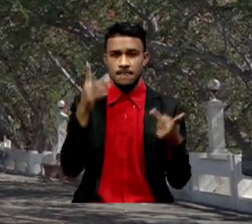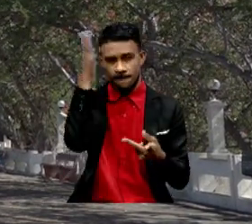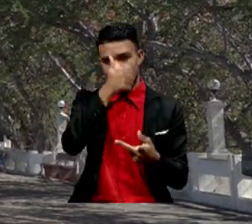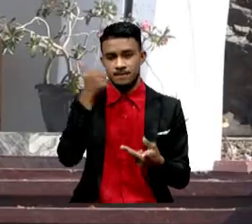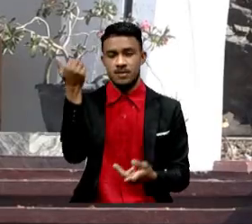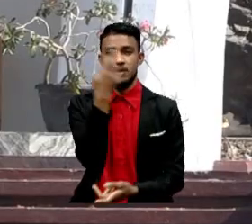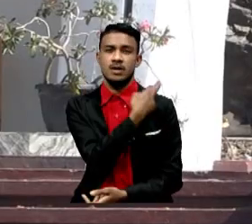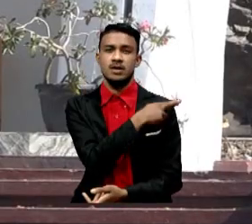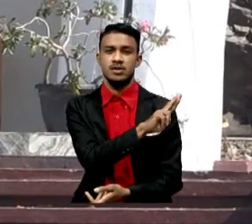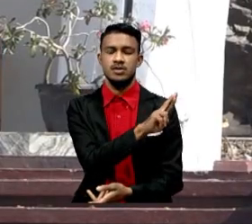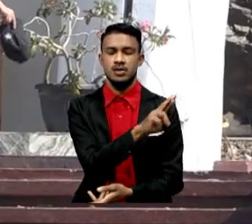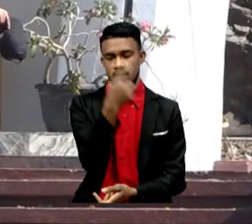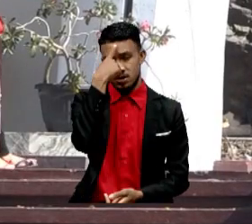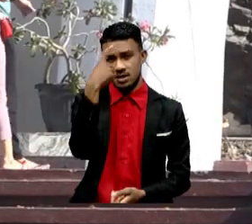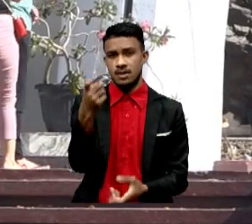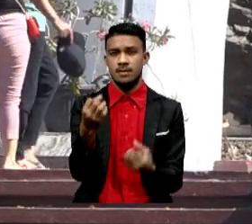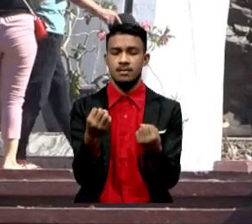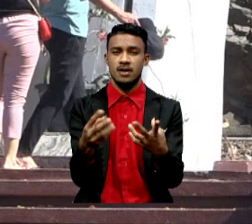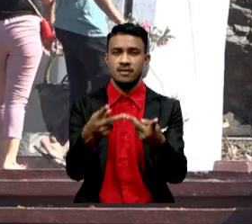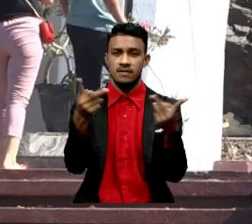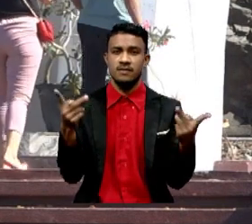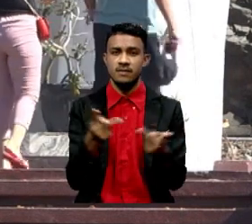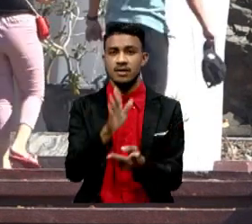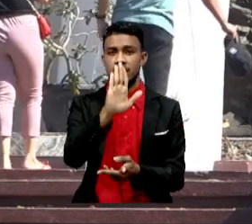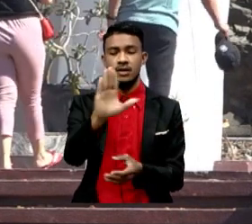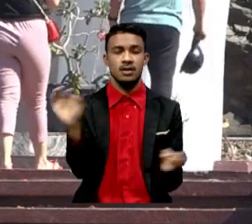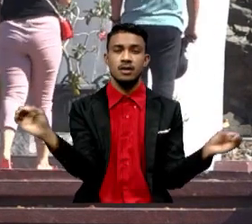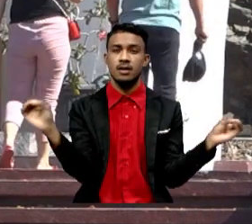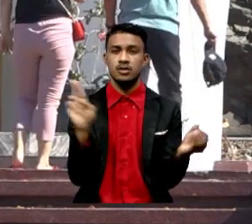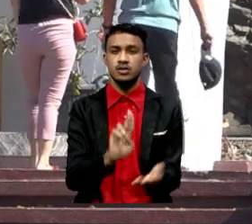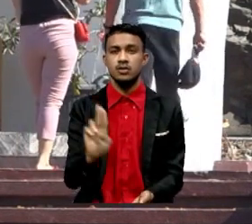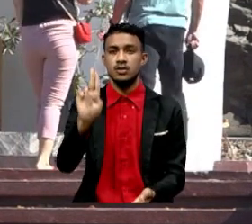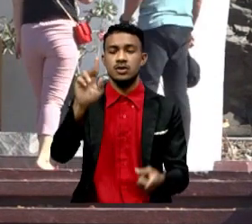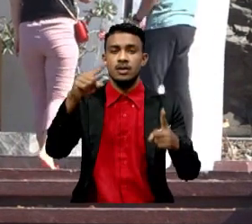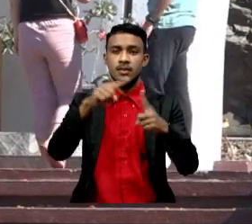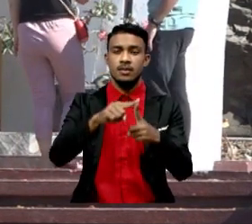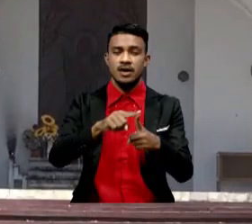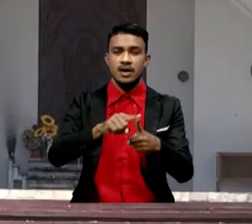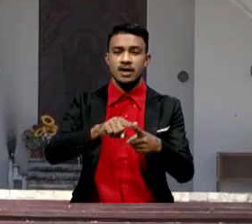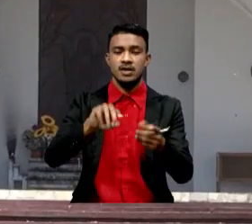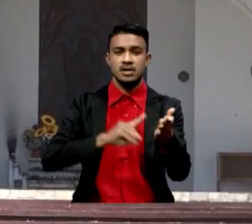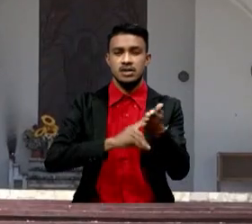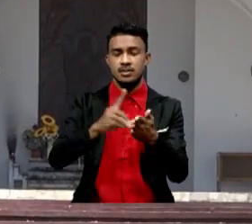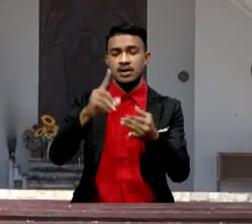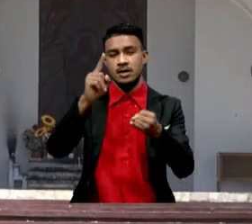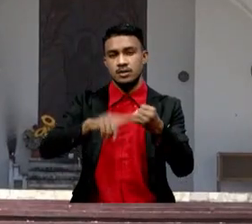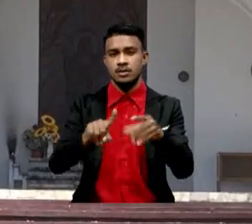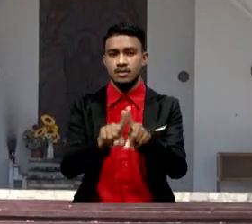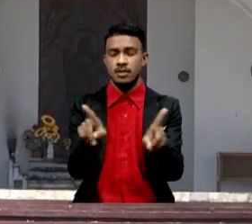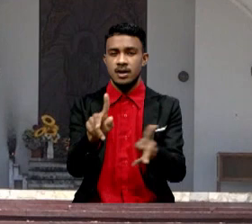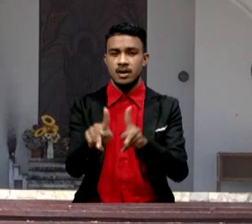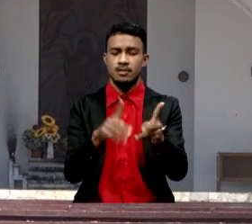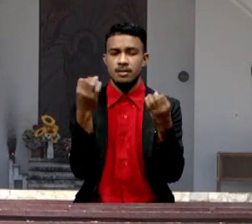religiosu. Tamba dala barak fatin ne, laos ujadet ba fin semana, mai be mos ema barak halo